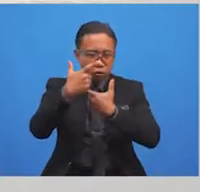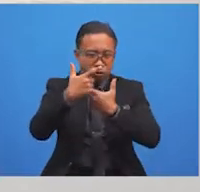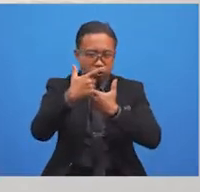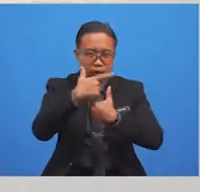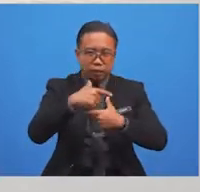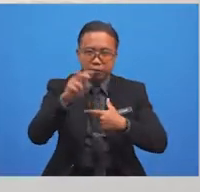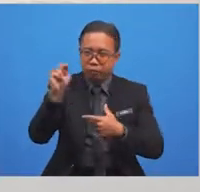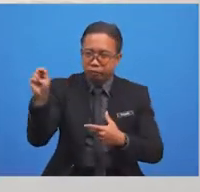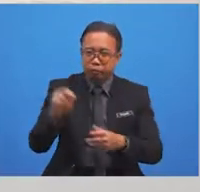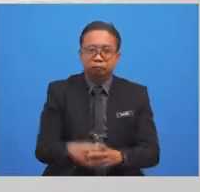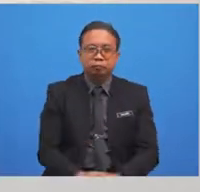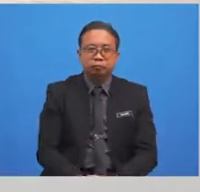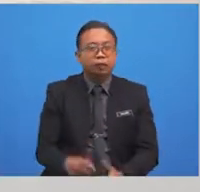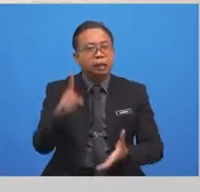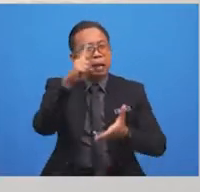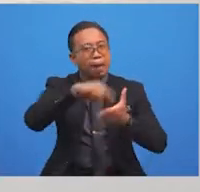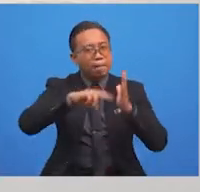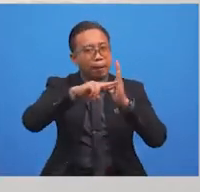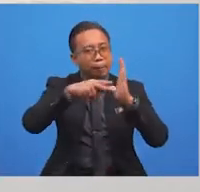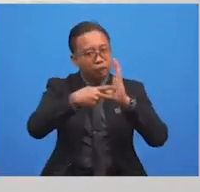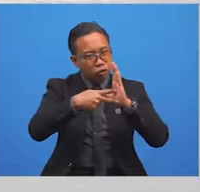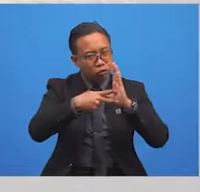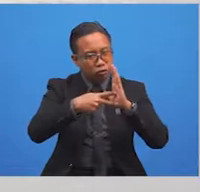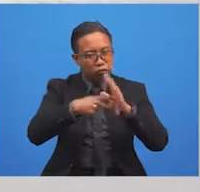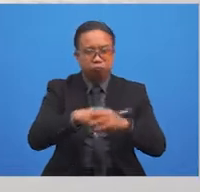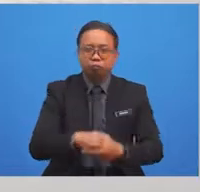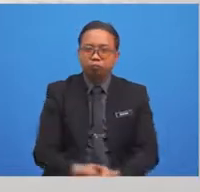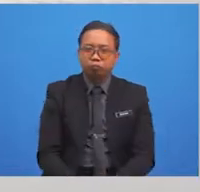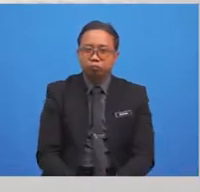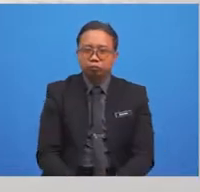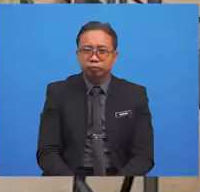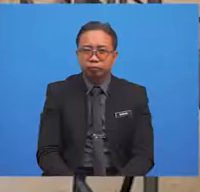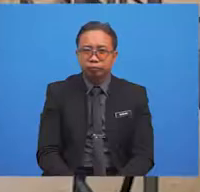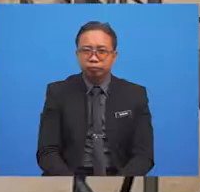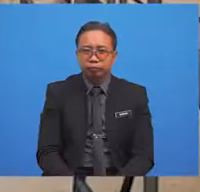ekopelancongan. Apa yang dimaksudkan dengan ekopelancongan?